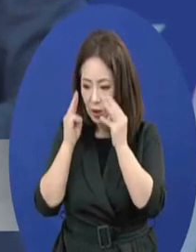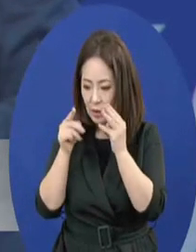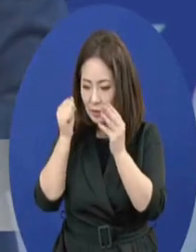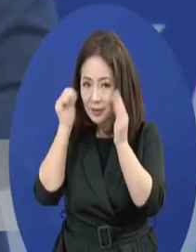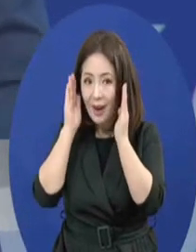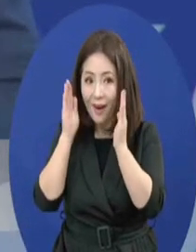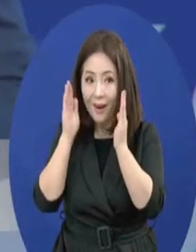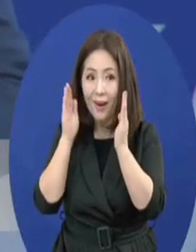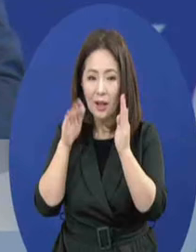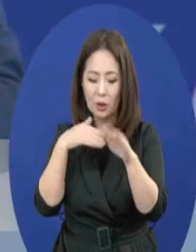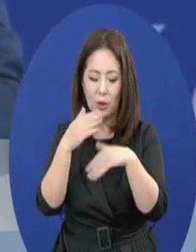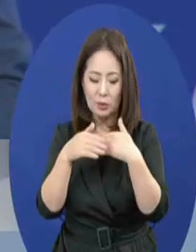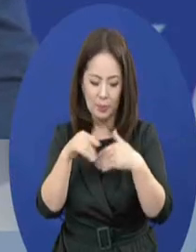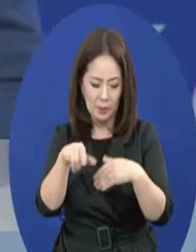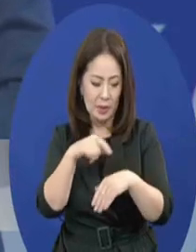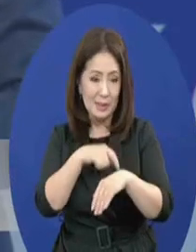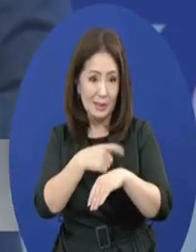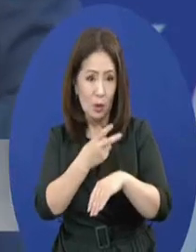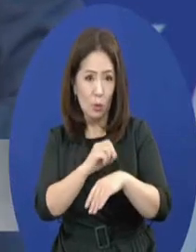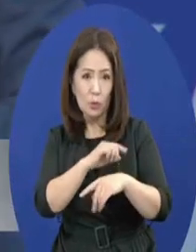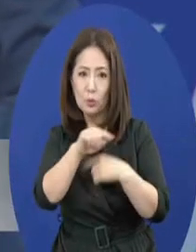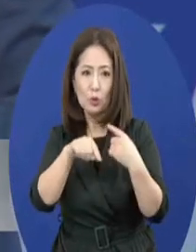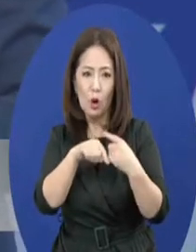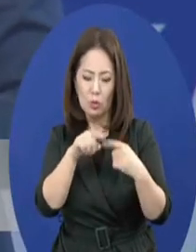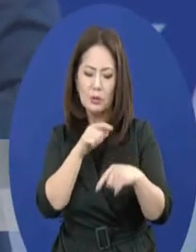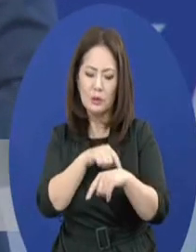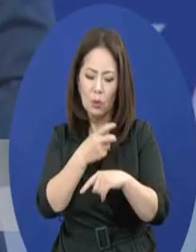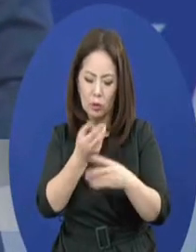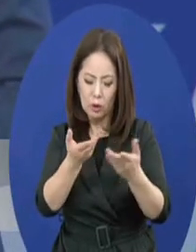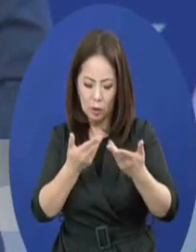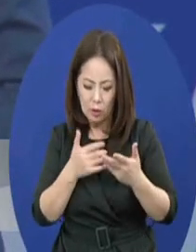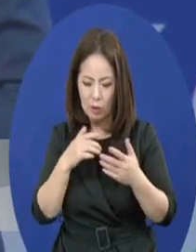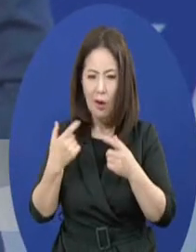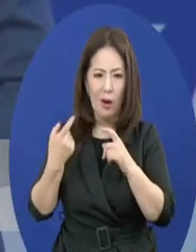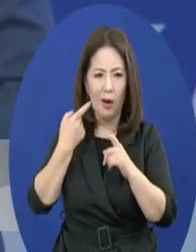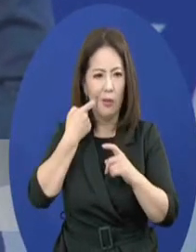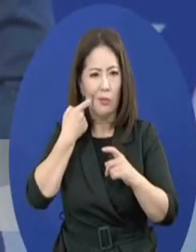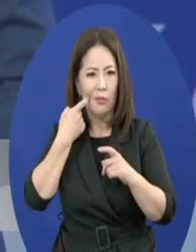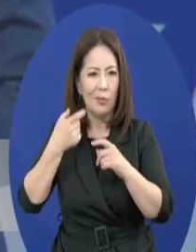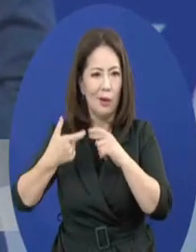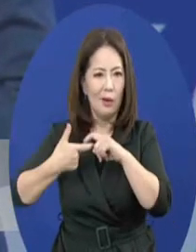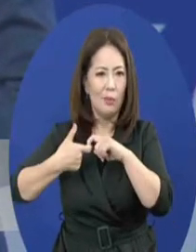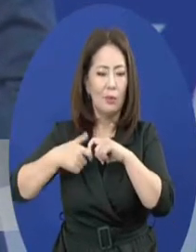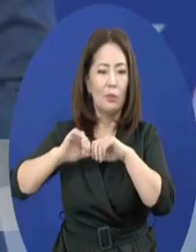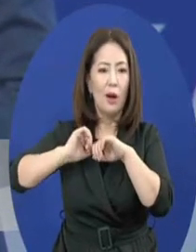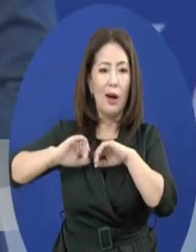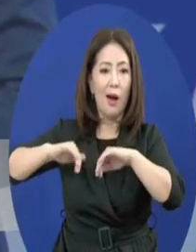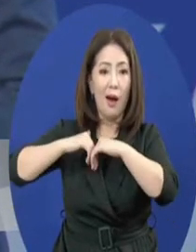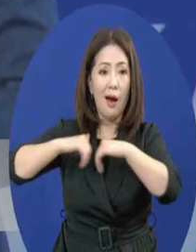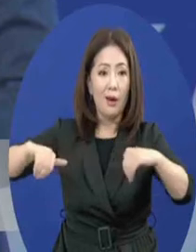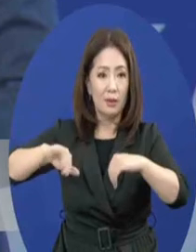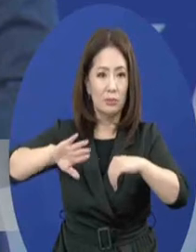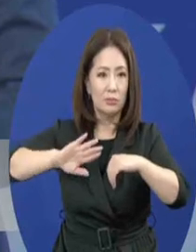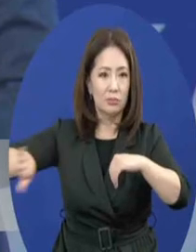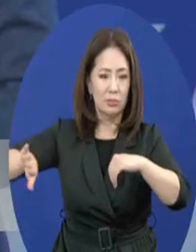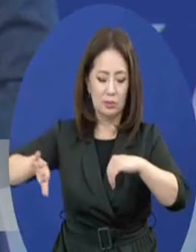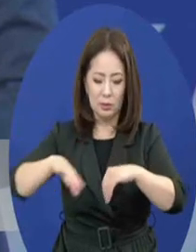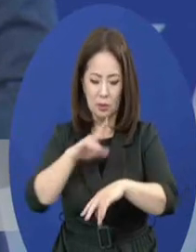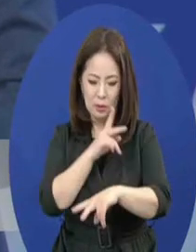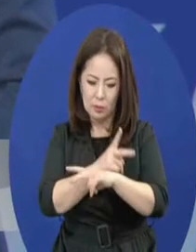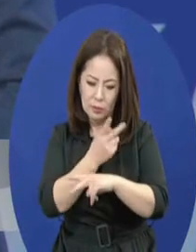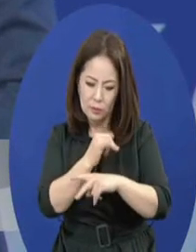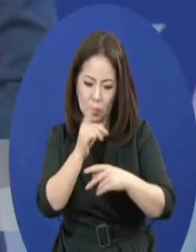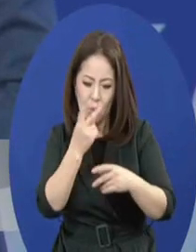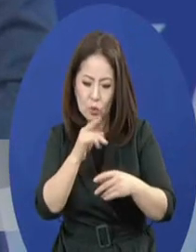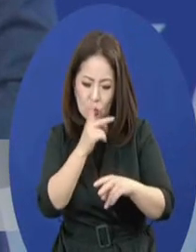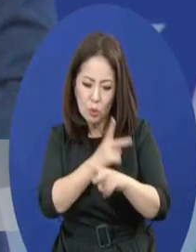биднийг тойрог вэ? Одоо бид энэ хамаарлын сэтгэлгээнээс ангижрах цаг болсон байна. хамааралгүй ажиллах хууль зүйн үндэслэл үндсэн хуульд оруулсан